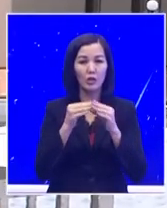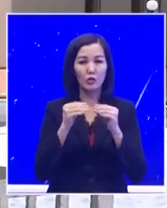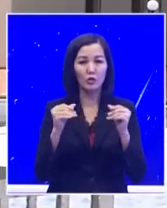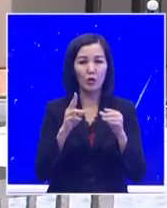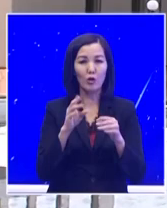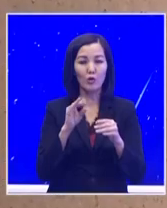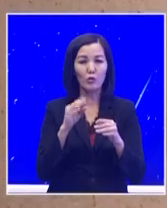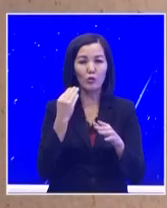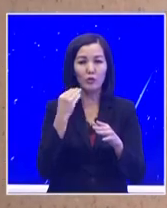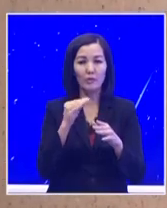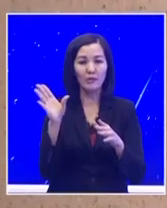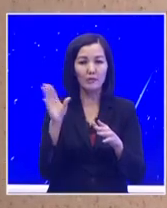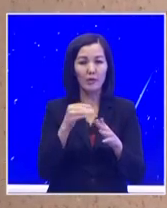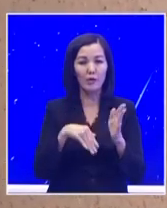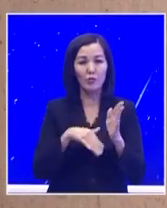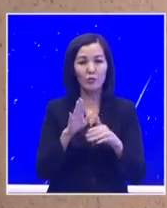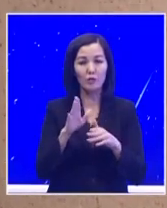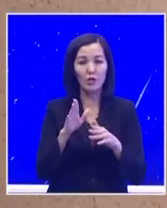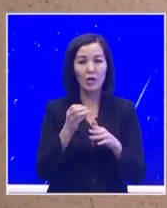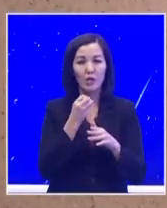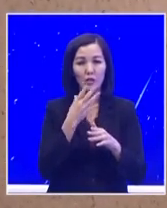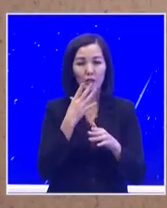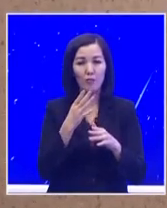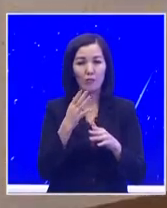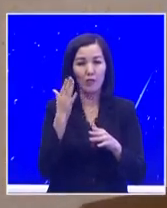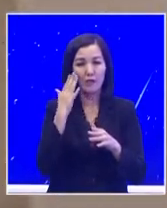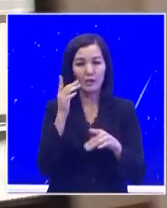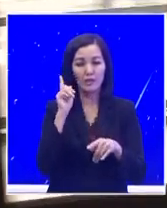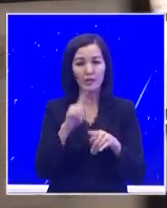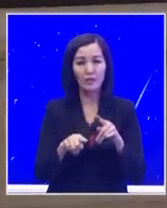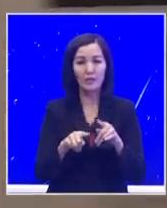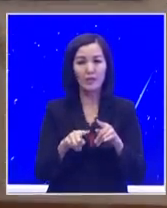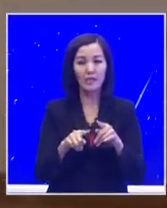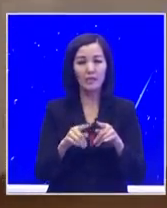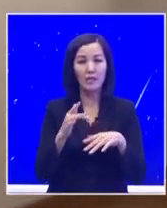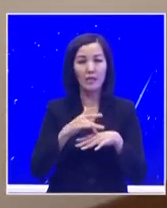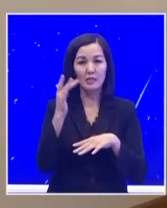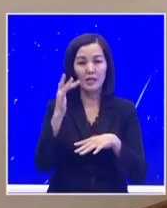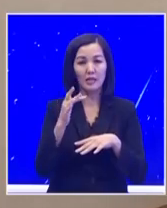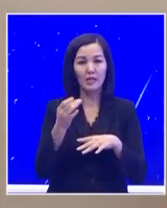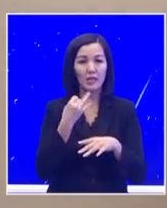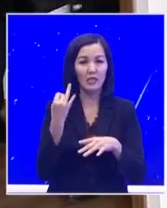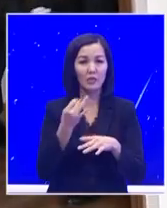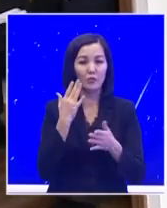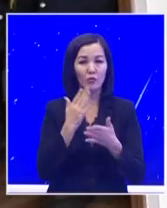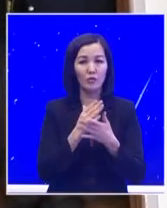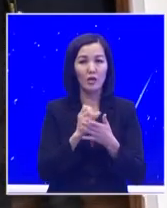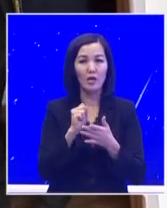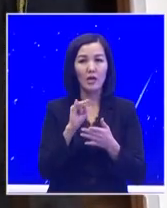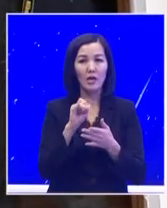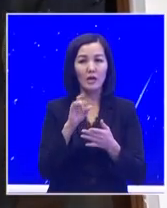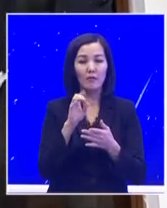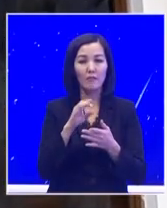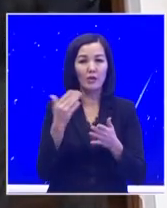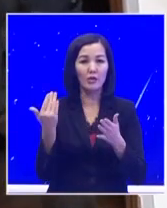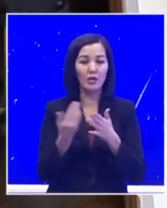Үй сапасында гәп жоқ. Жапониялық әдіс тез көтеріледі. Әкім қызығушылық танытты. Бас директоры Айбар Субаловқа